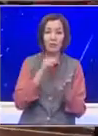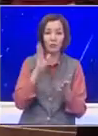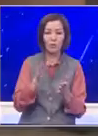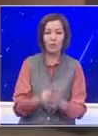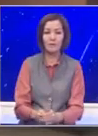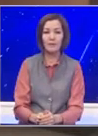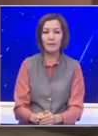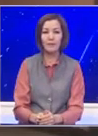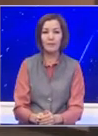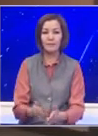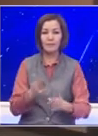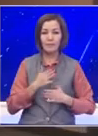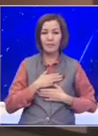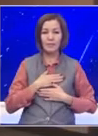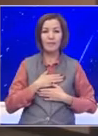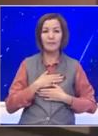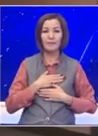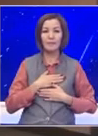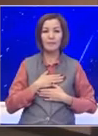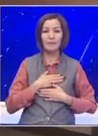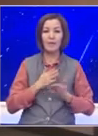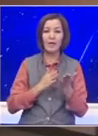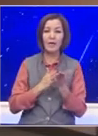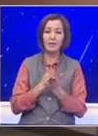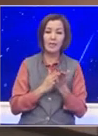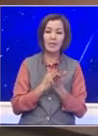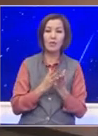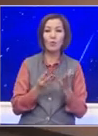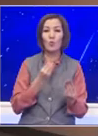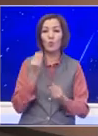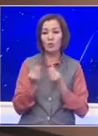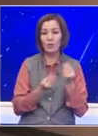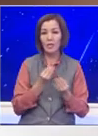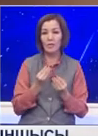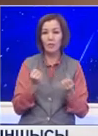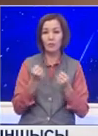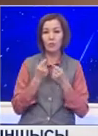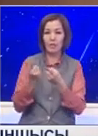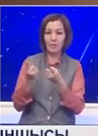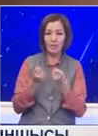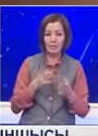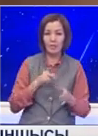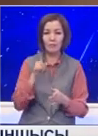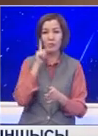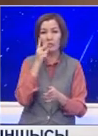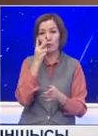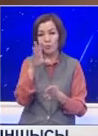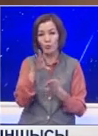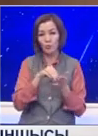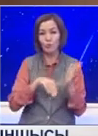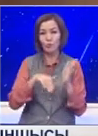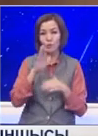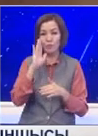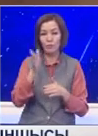көрсету. Біздің енді мақсатымыз ардагер ойыншыларды осындай спортқа бұрыннан баулып кеткен, бұрыннан ойнап келеатқан